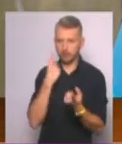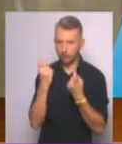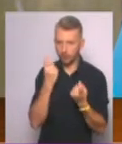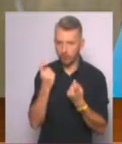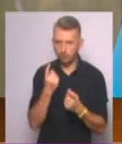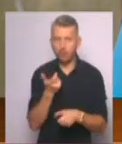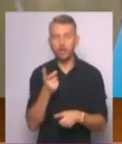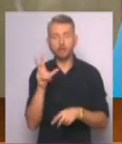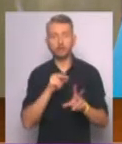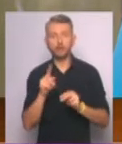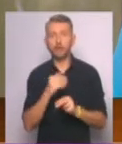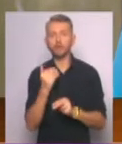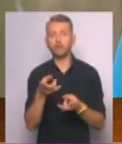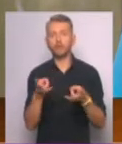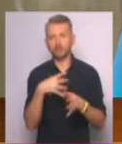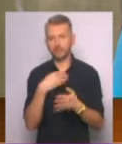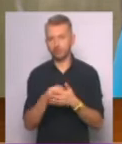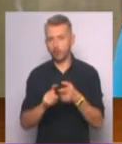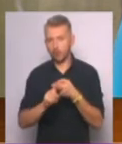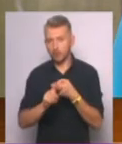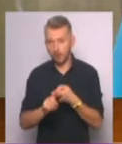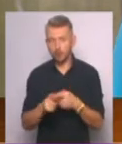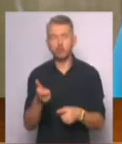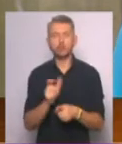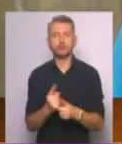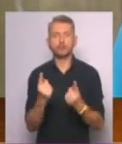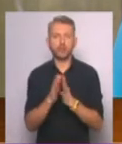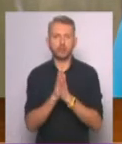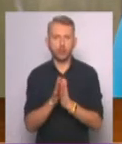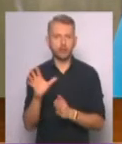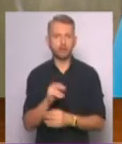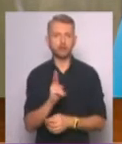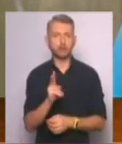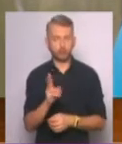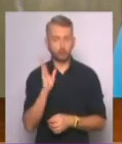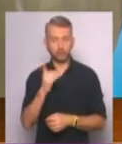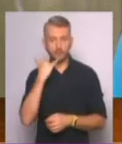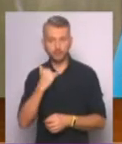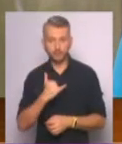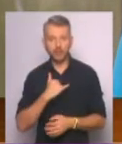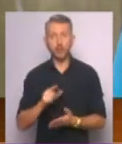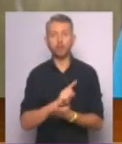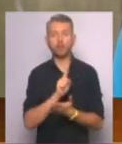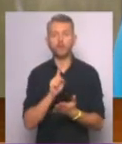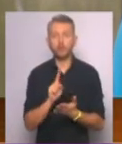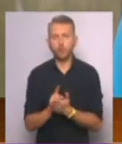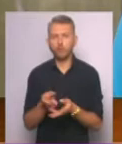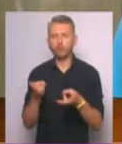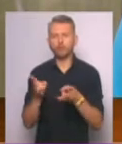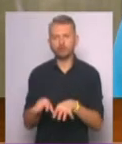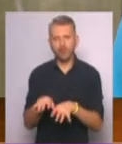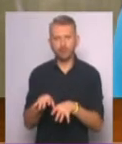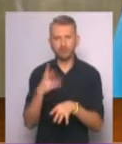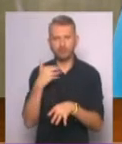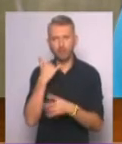дуже сподіваюся, що ви залишили контакти і, звичайно, дуже велике прохання всі, хто сьогодні до нас зателефонують, обов'язково залишайте редактору